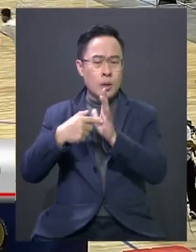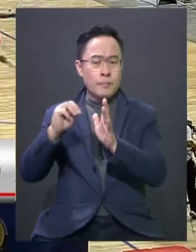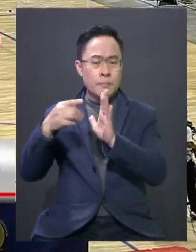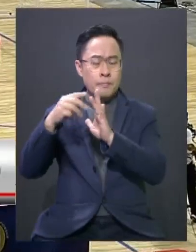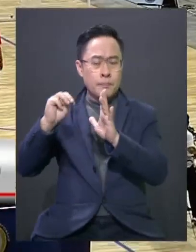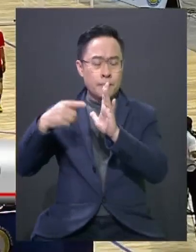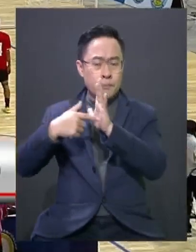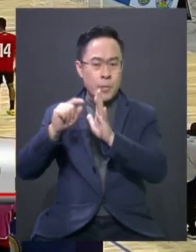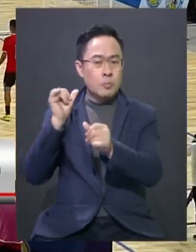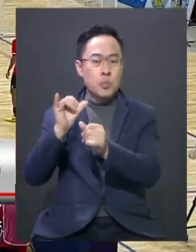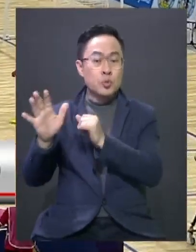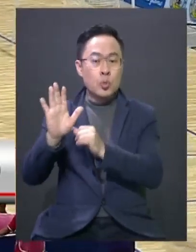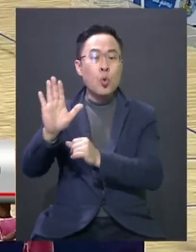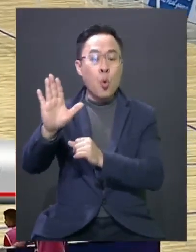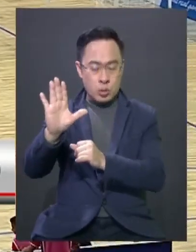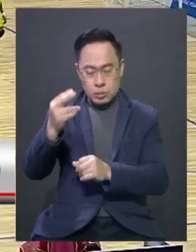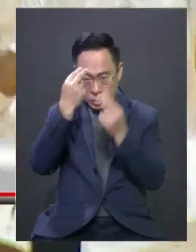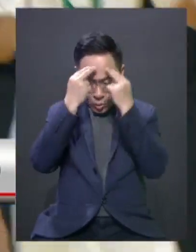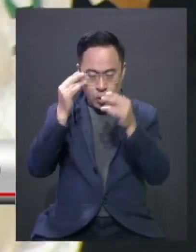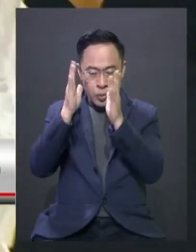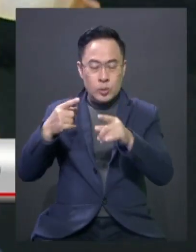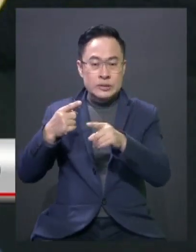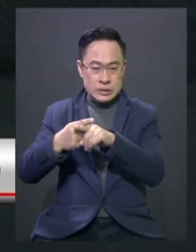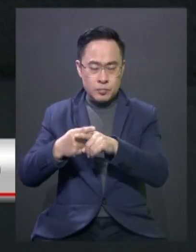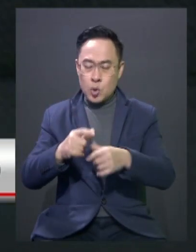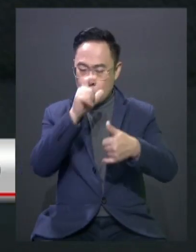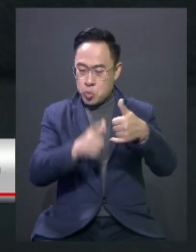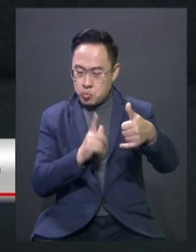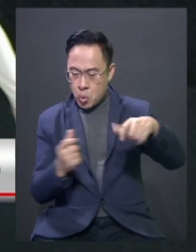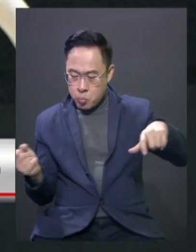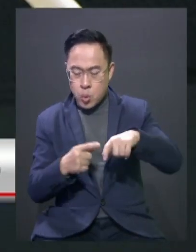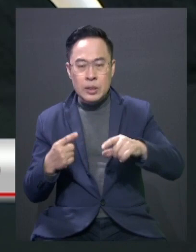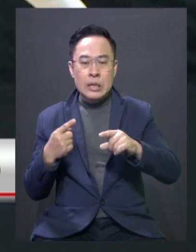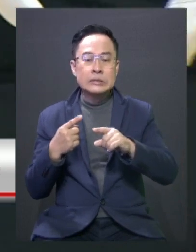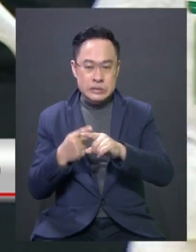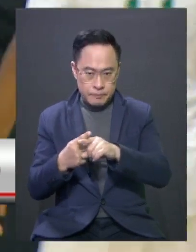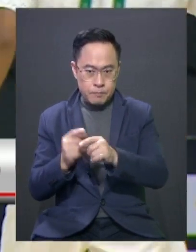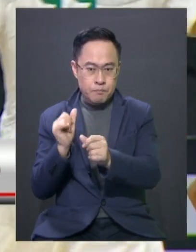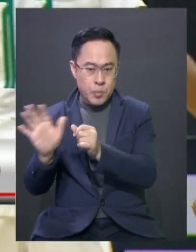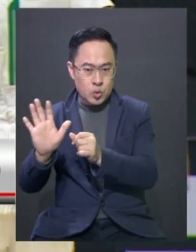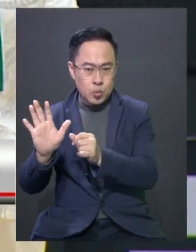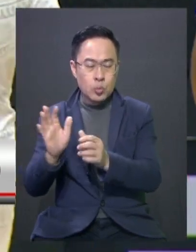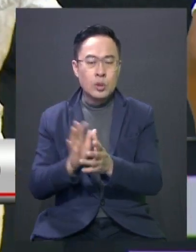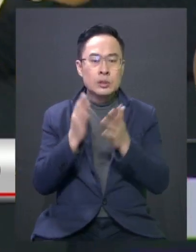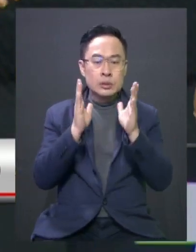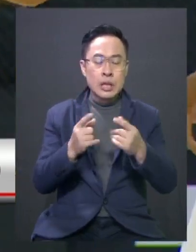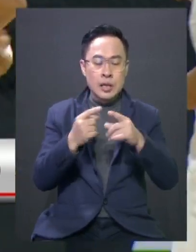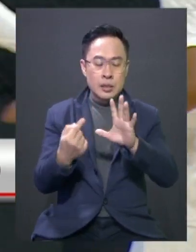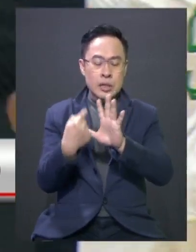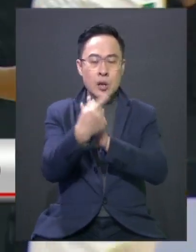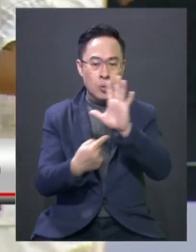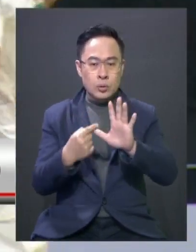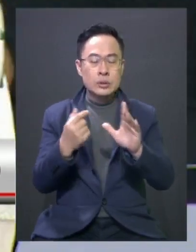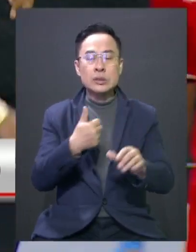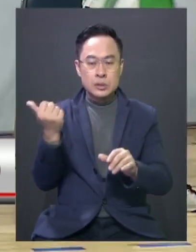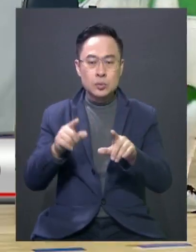ก็จะมีฮูมูสอับดุลผู้รักษาประตูค่ะที่ชอบเติมขึ้นมาเล่นเป็นตัวที่ 5ครึ่งสนามรวมไปถึง